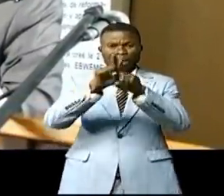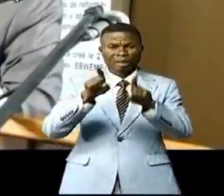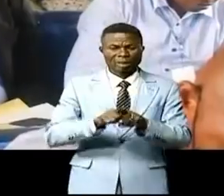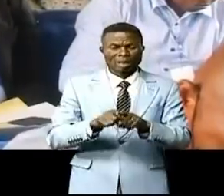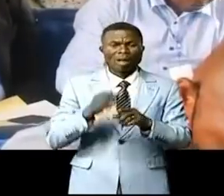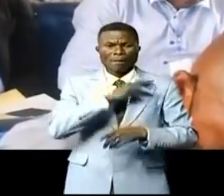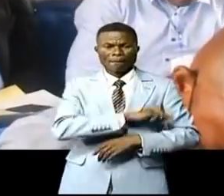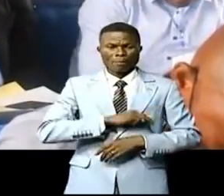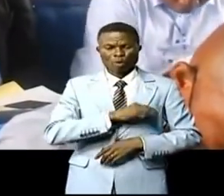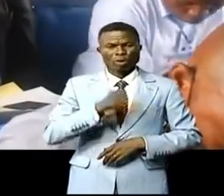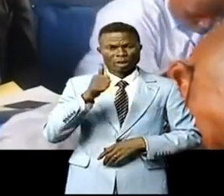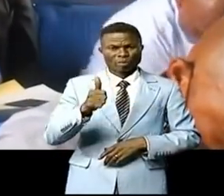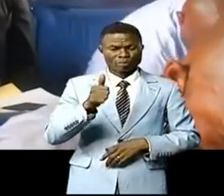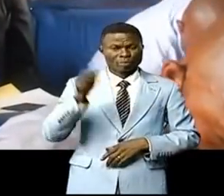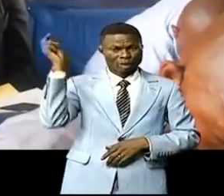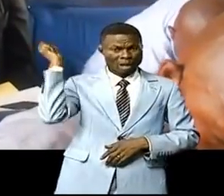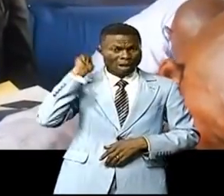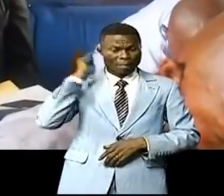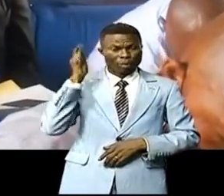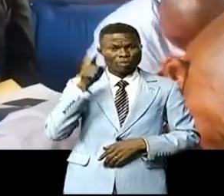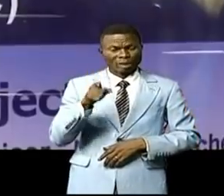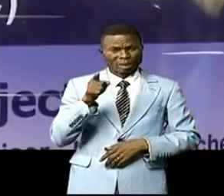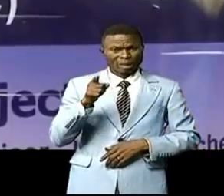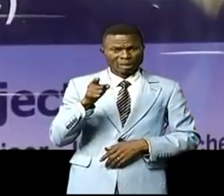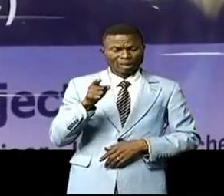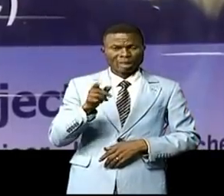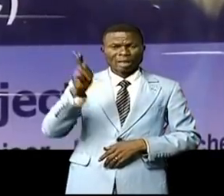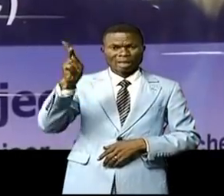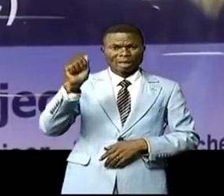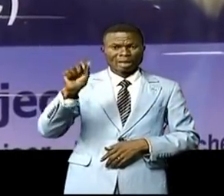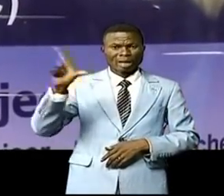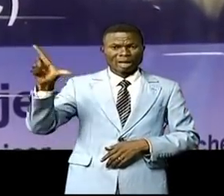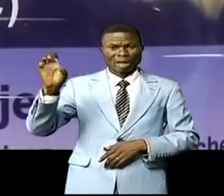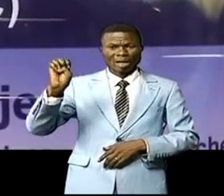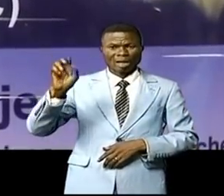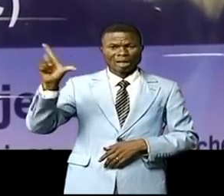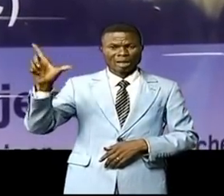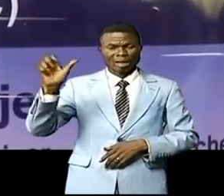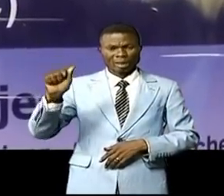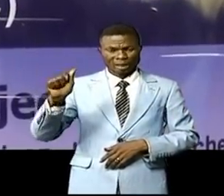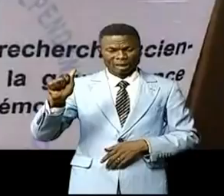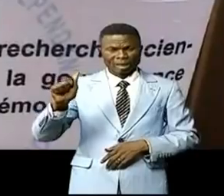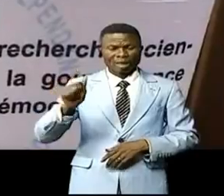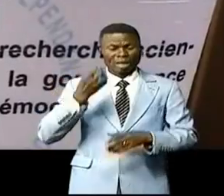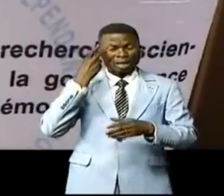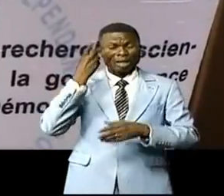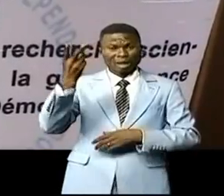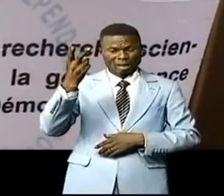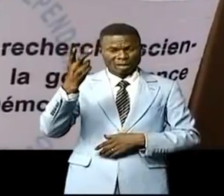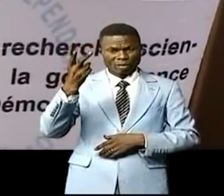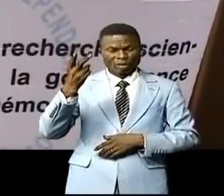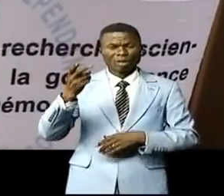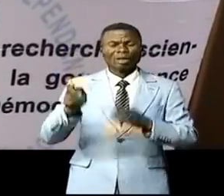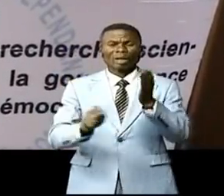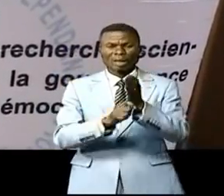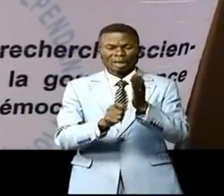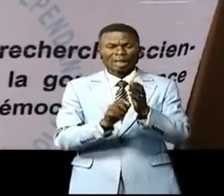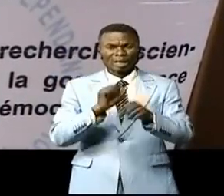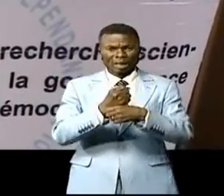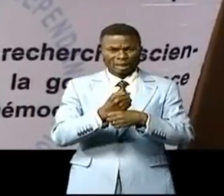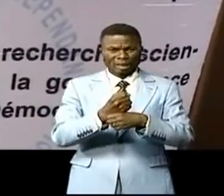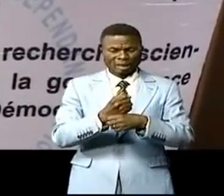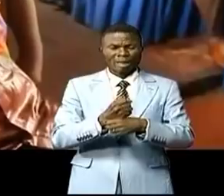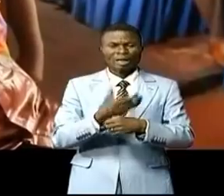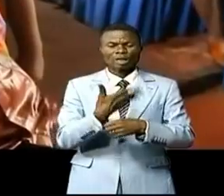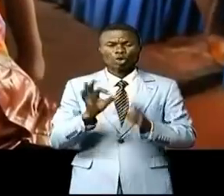morale. Le professeur Mathieu Kaleli Kabila a explicité la vision du CRIC qui consiste à